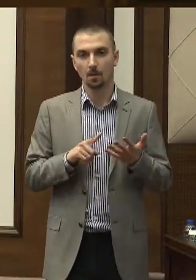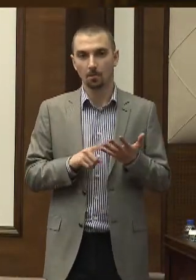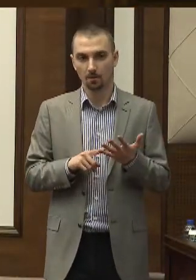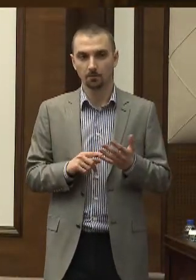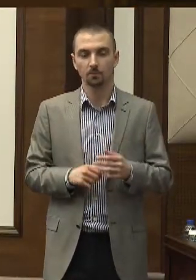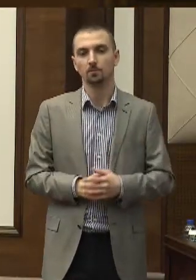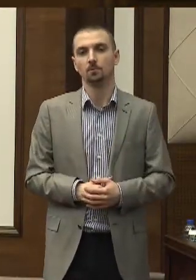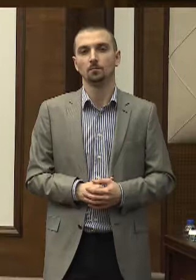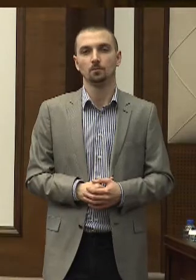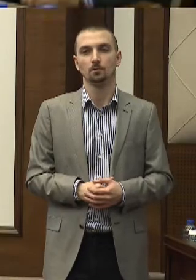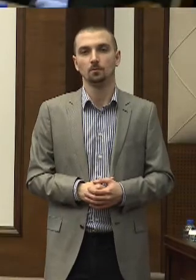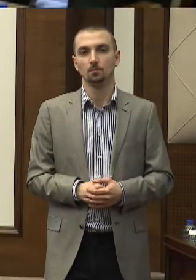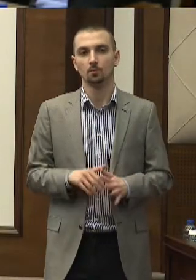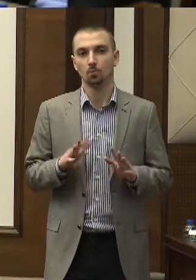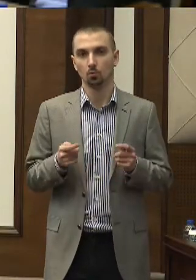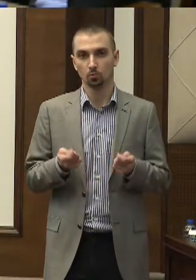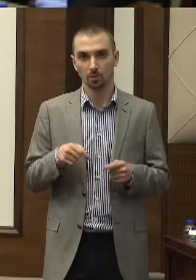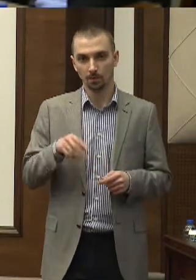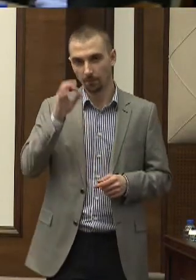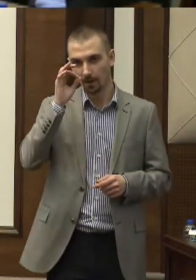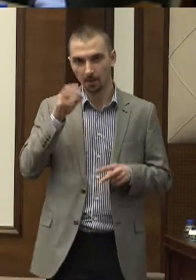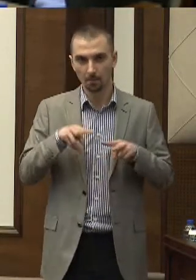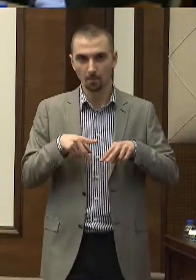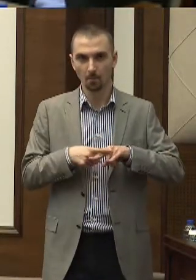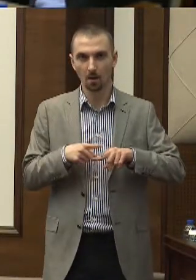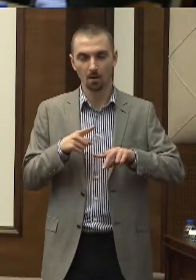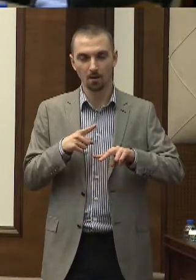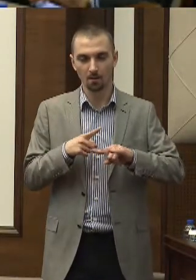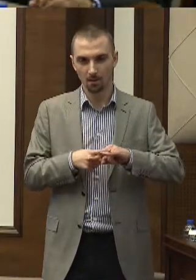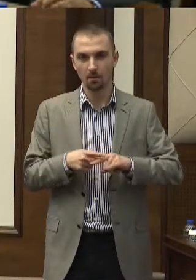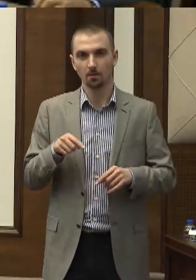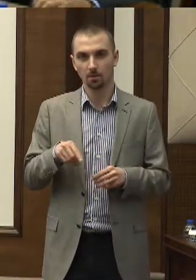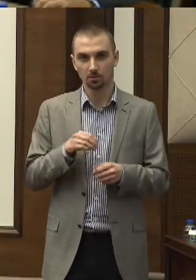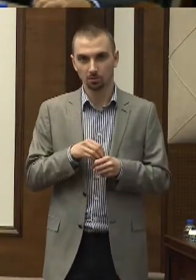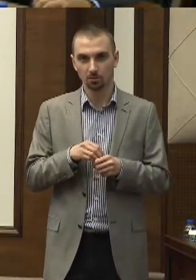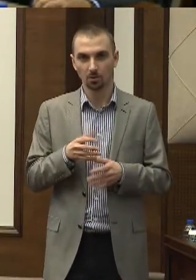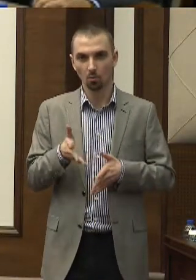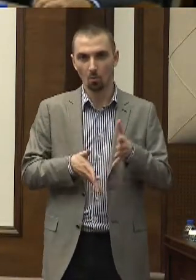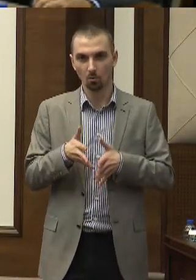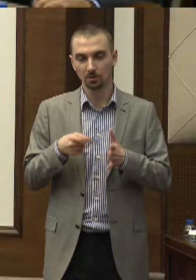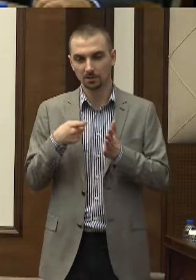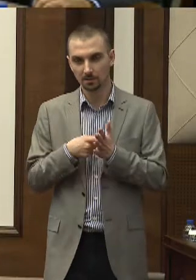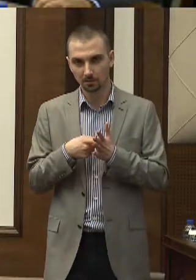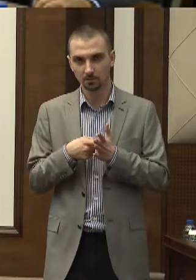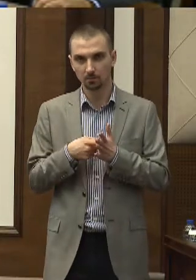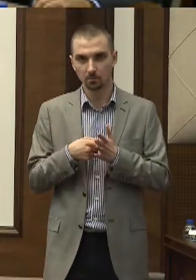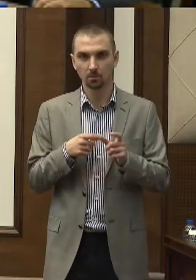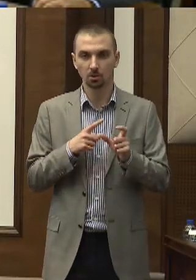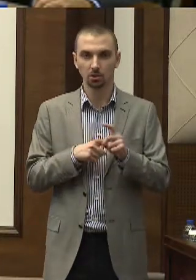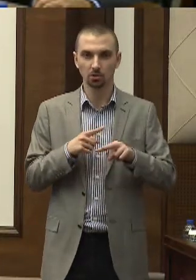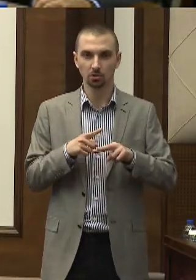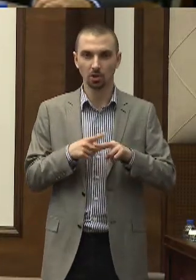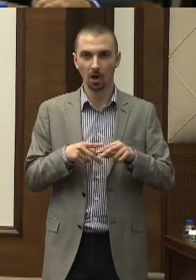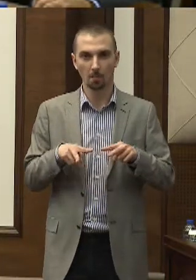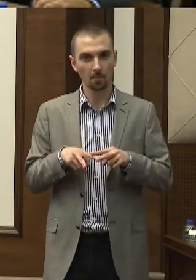4. Büyükçekmece Fatih Mahallesi Çam Sokağı'nın şimdiki ismi Fazlı Sokağı olmuş. Bunu Çam 5 Sokağı